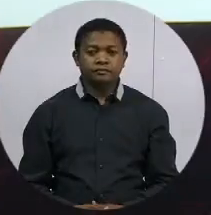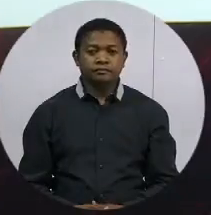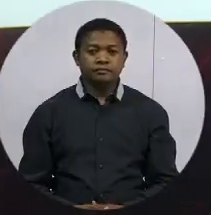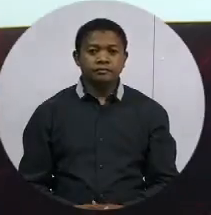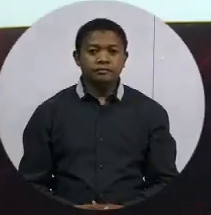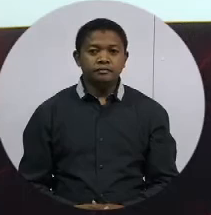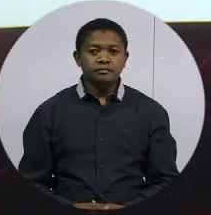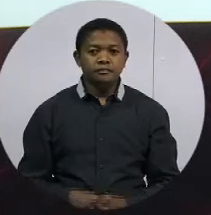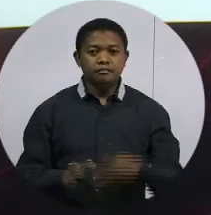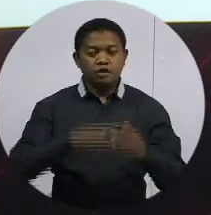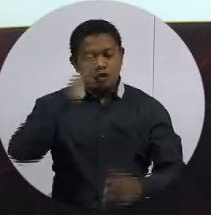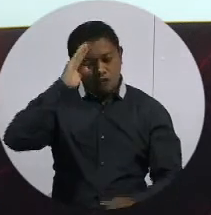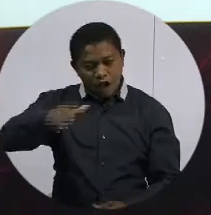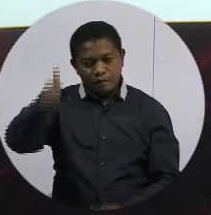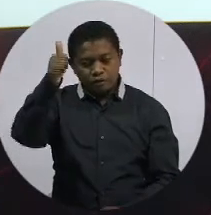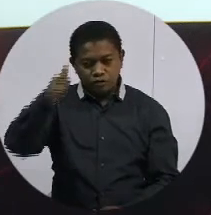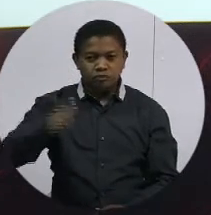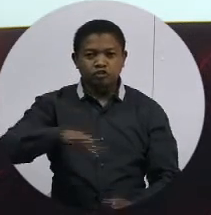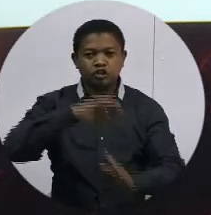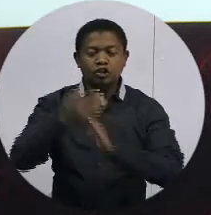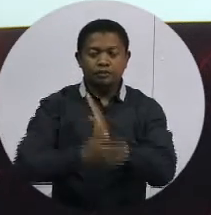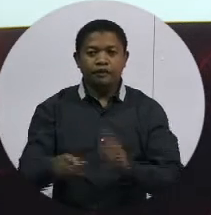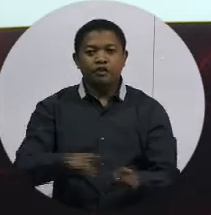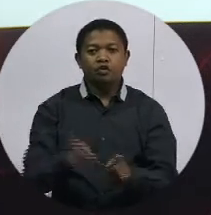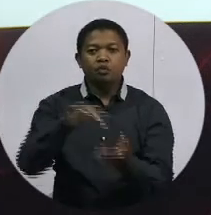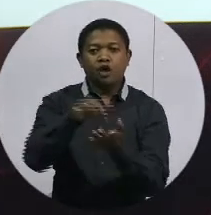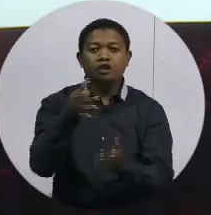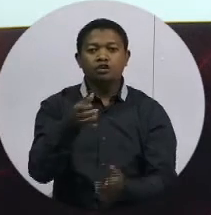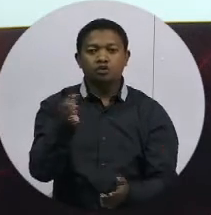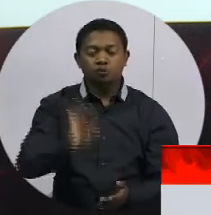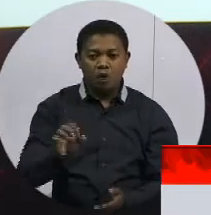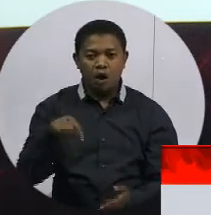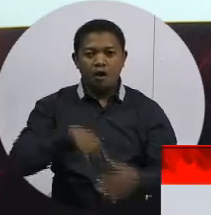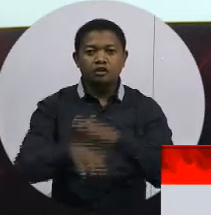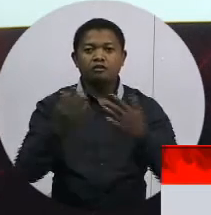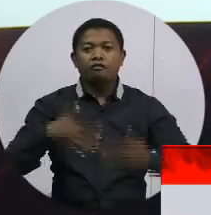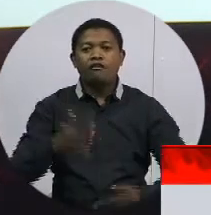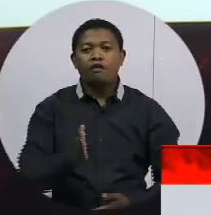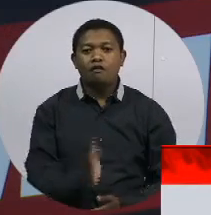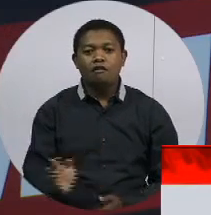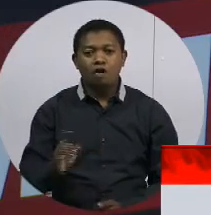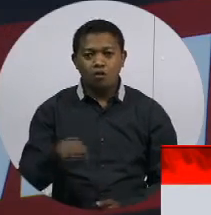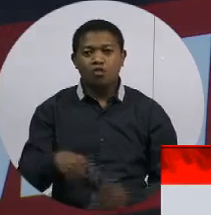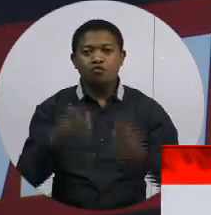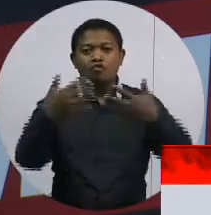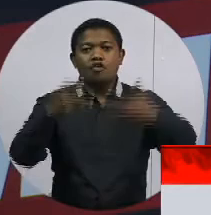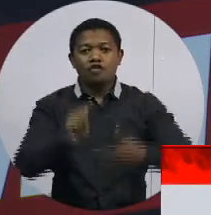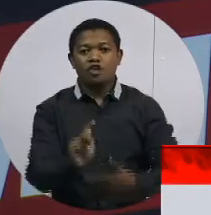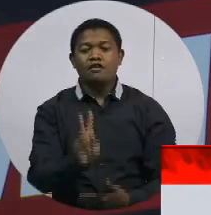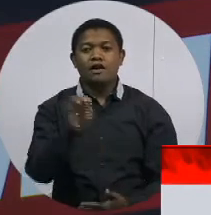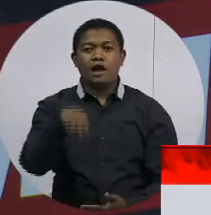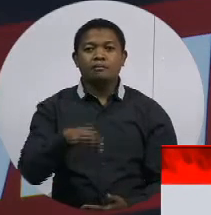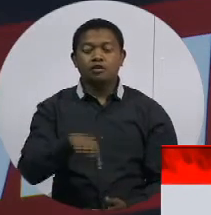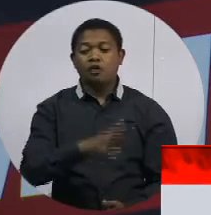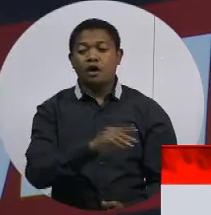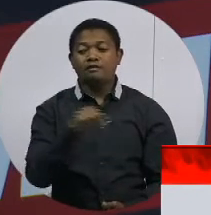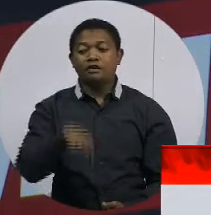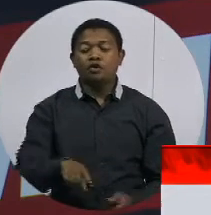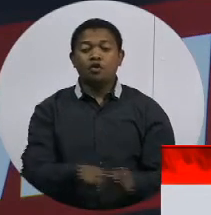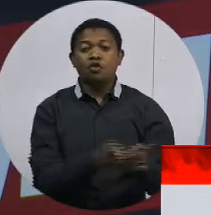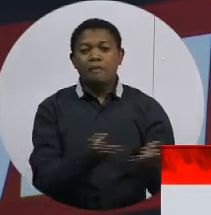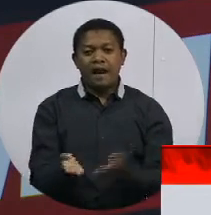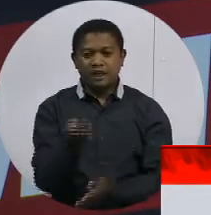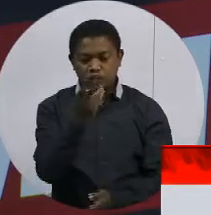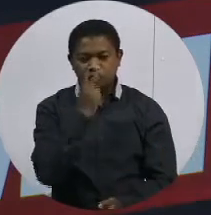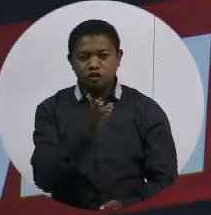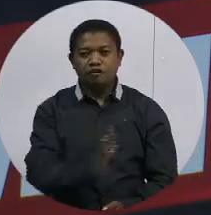Magnano akory aly antsika jiaby, tonga soa ato anatin'ny vaovao an-tsarin'ny televiziona malagasy amin'n'ity hariva ity. Sainam-panajana anao anaraka izany